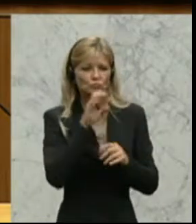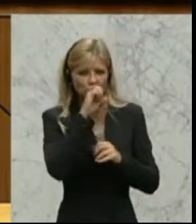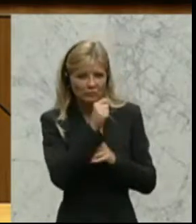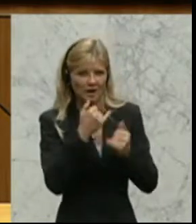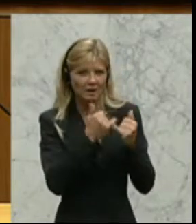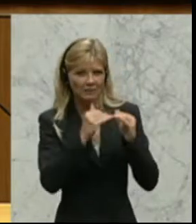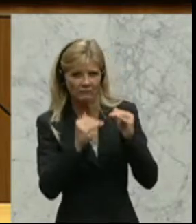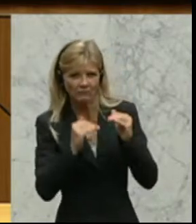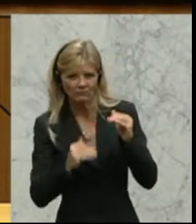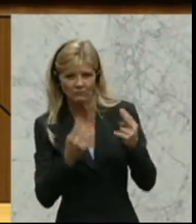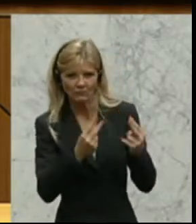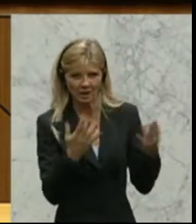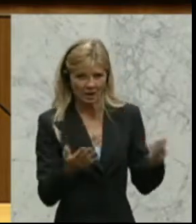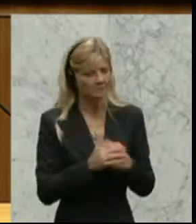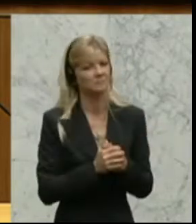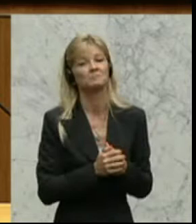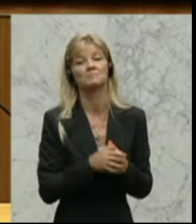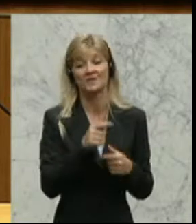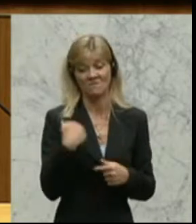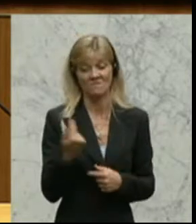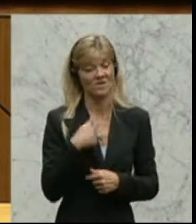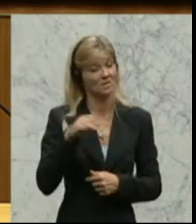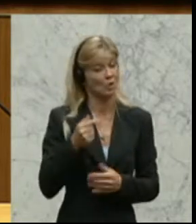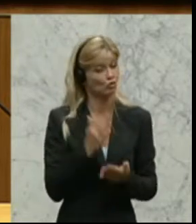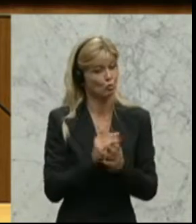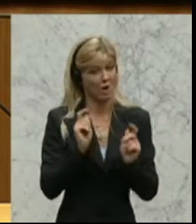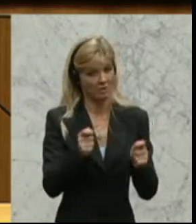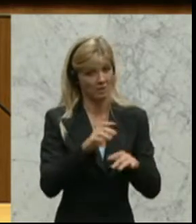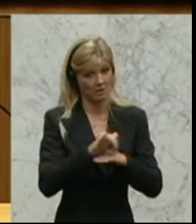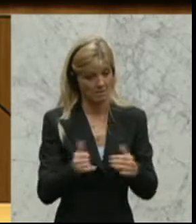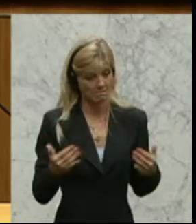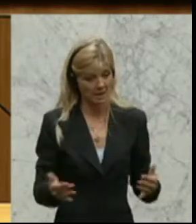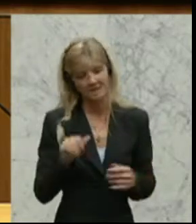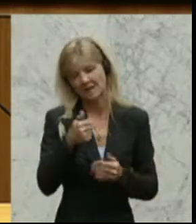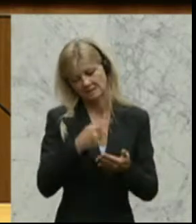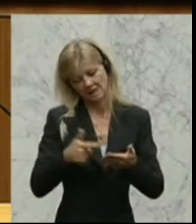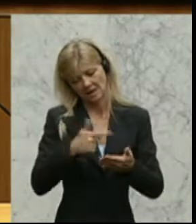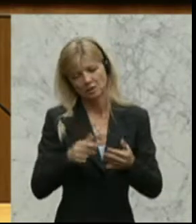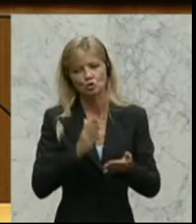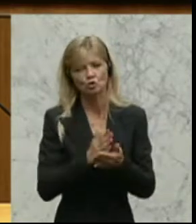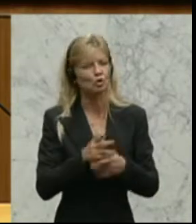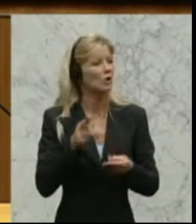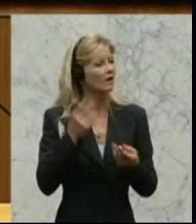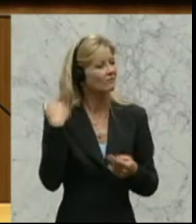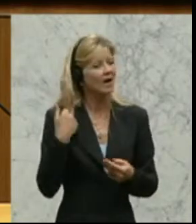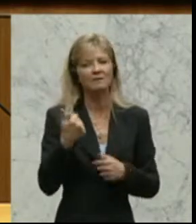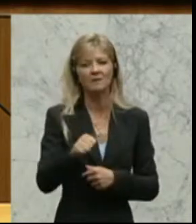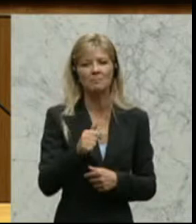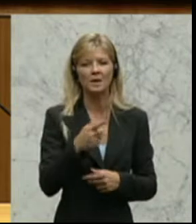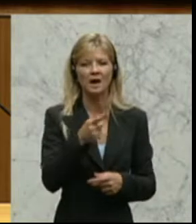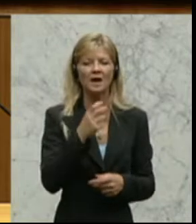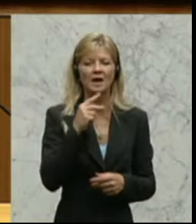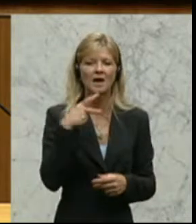Antrag eingebracht, erste Lesung haben wir schon absolviert und aus den Wortmeldungen von SP und ÖVP war schon Ablehnung zu